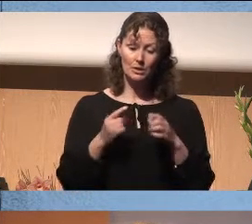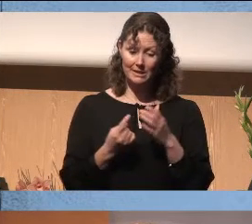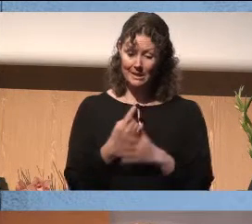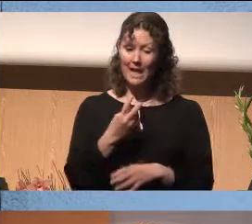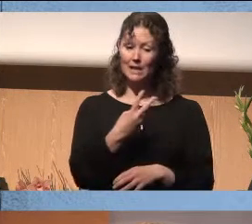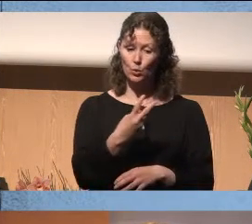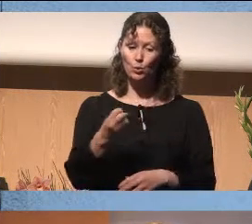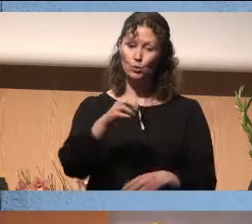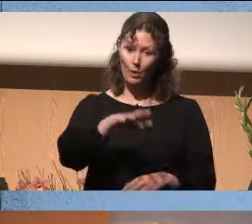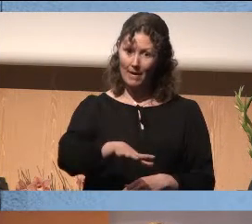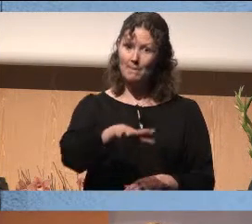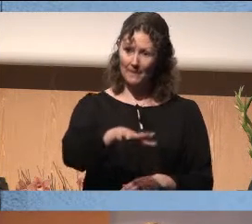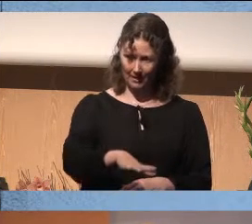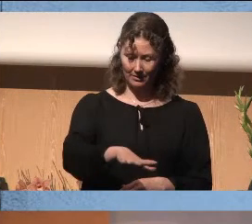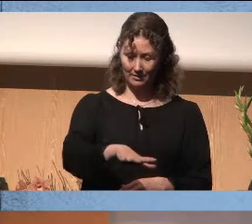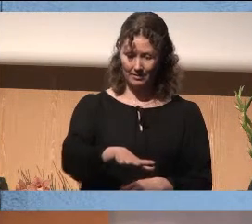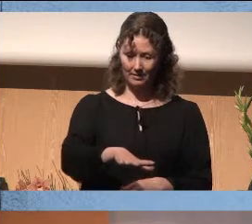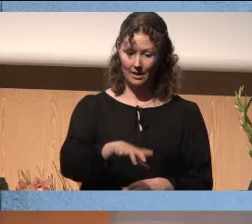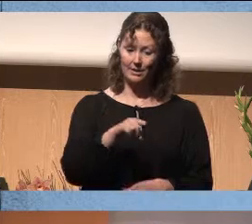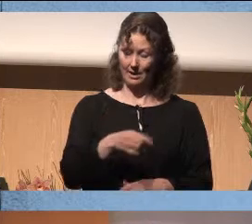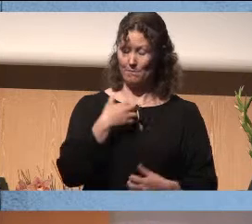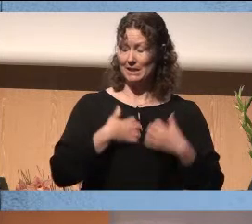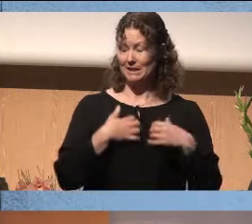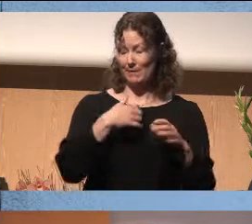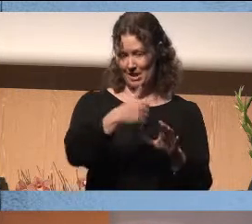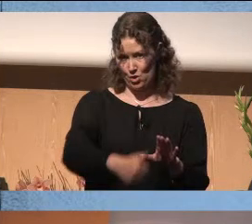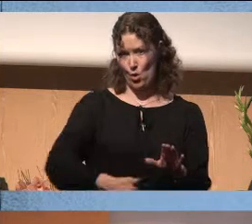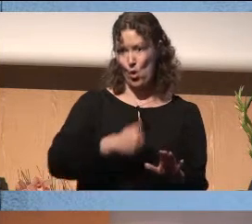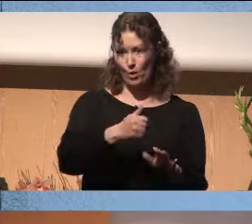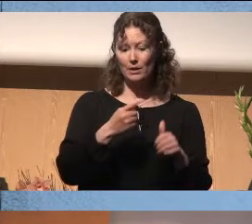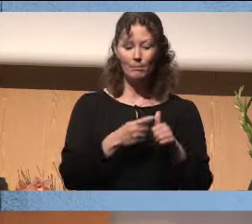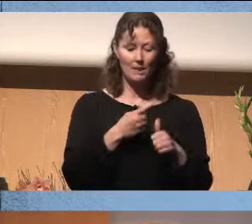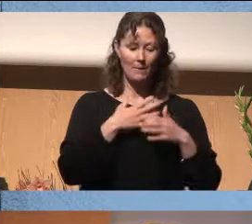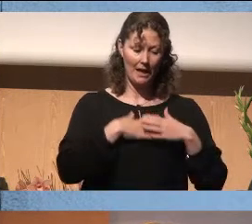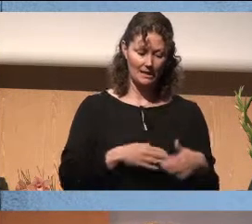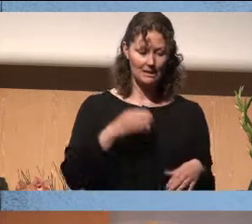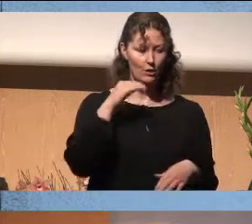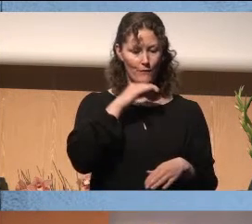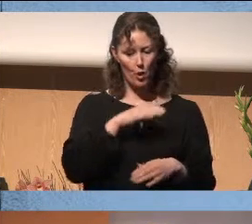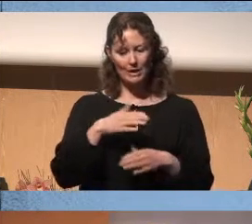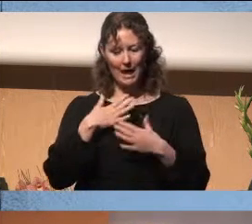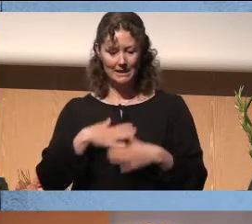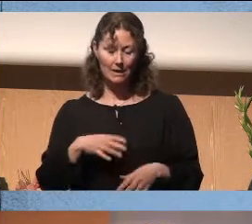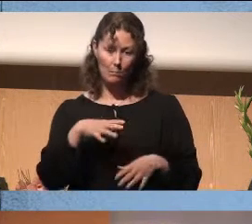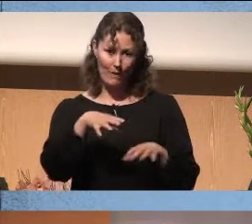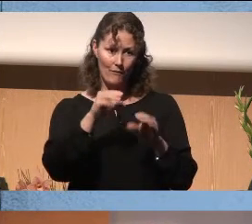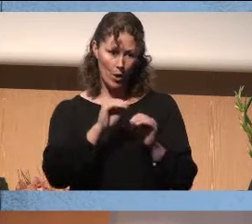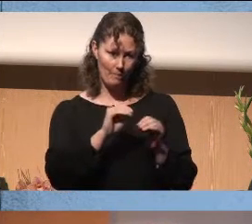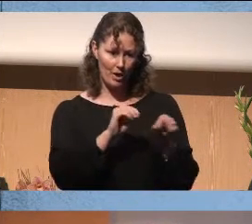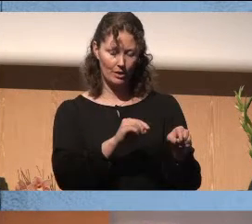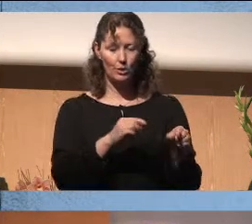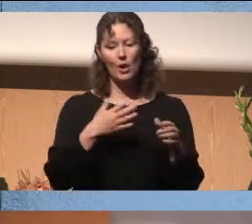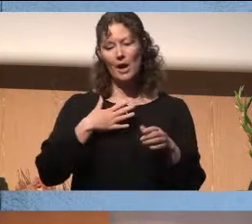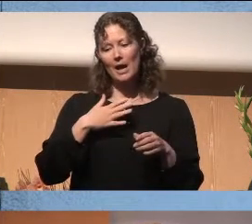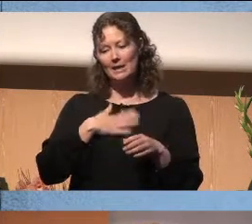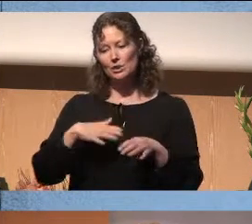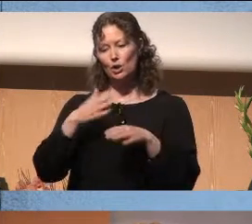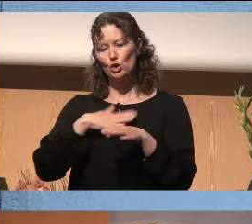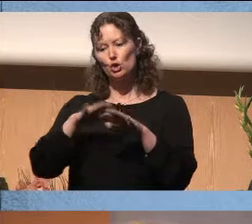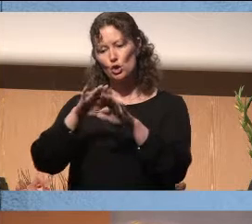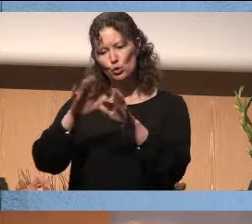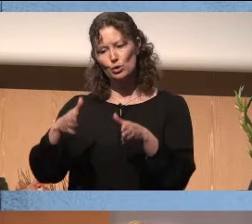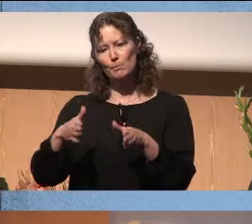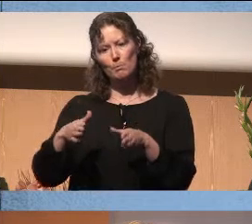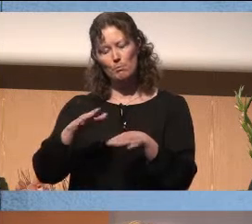i 2015. Det blir et spennende år. Primærhelse og folkehelse på vårparten, og helse- og sykehusplanen kommer